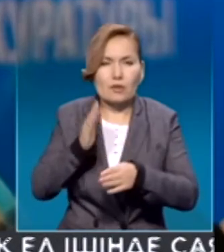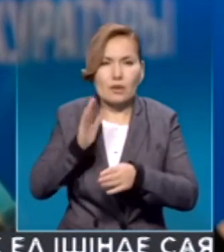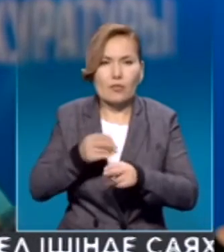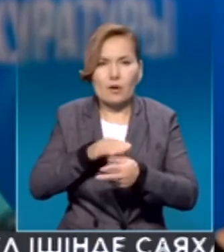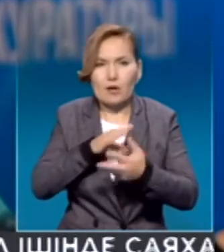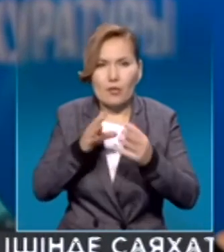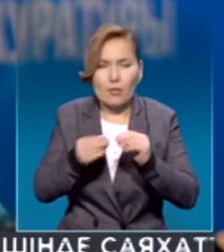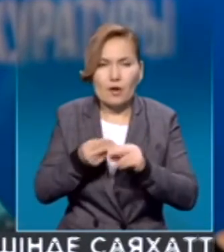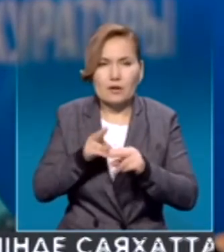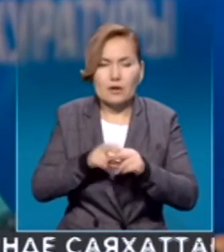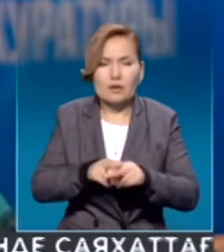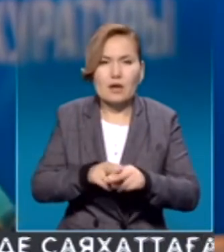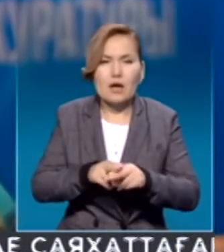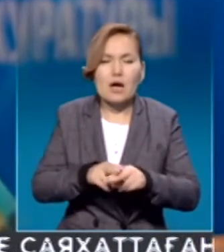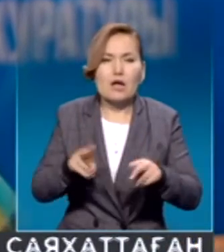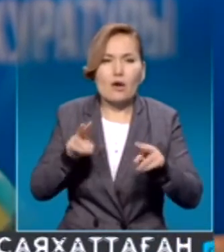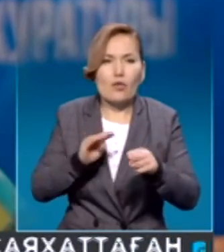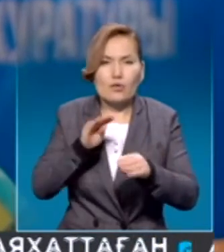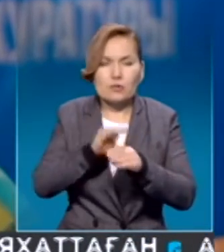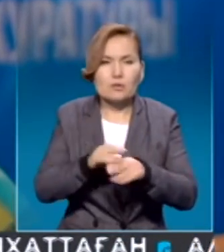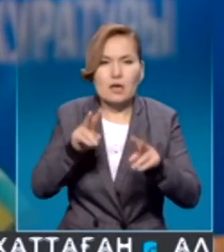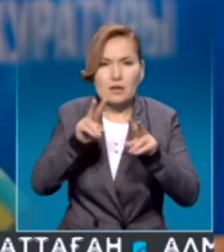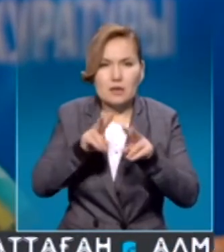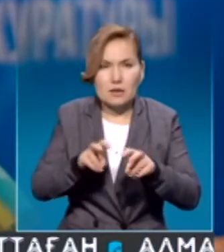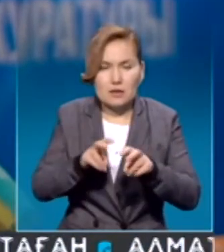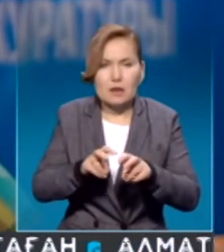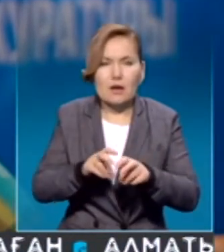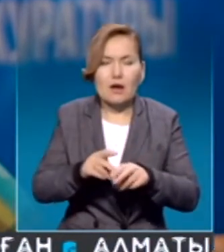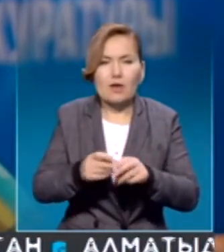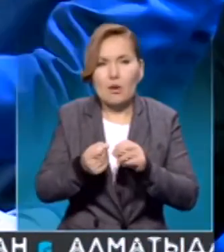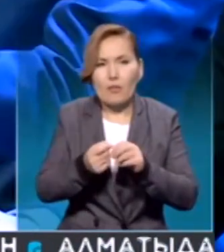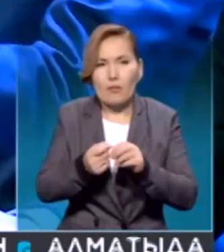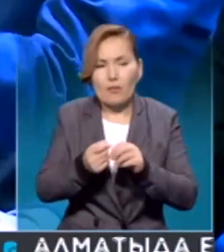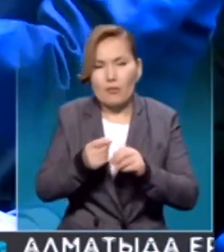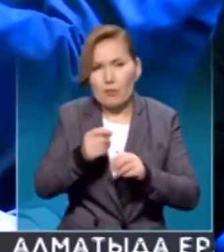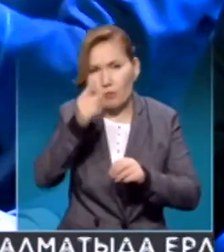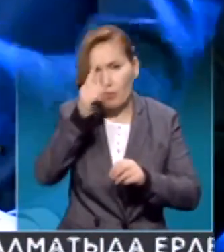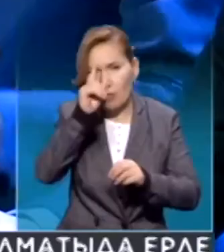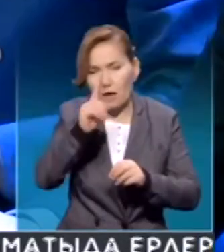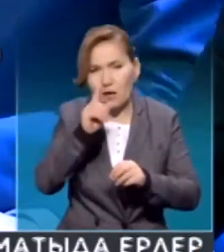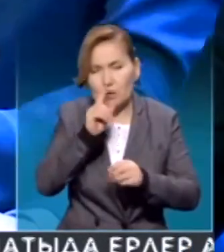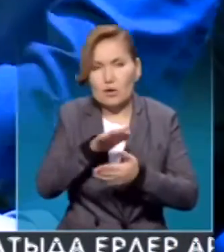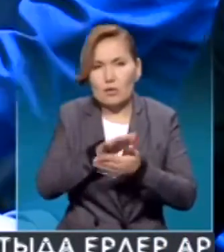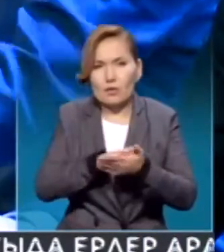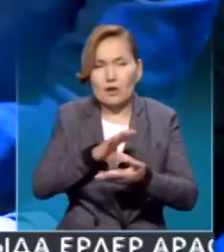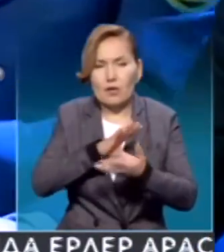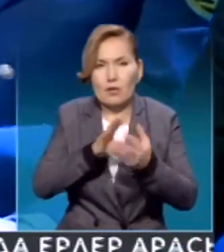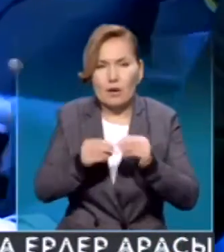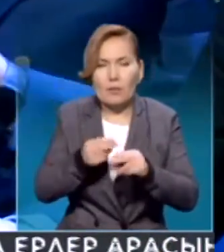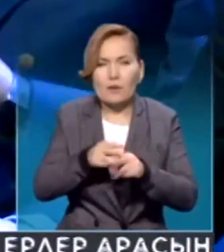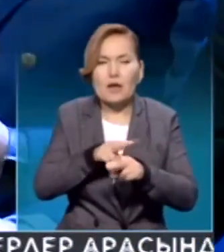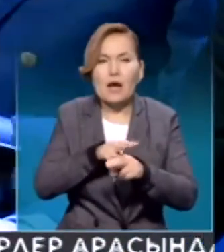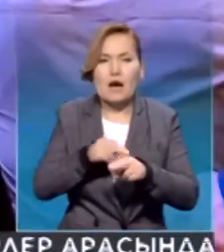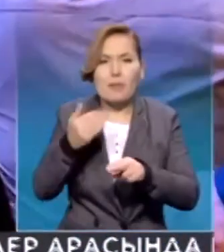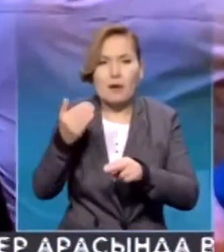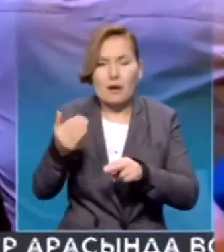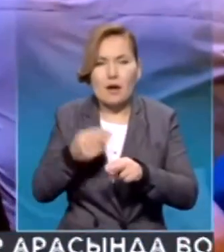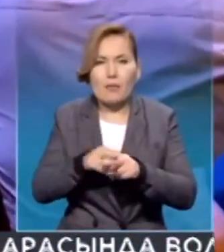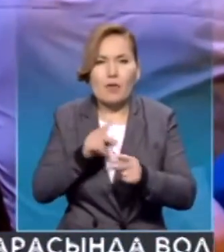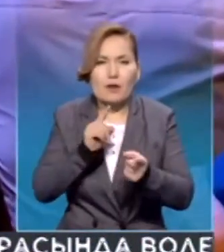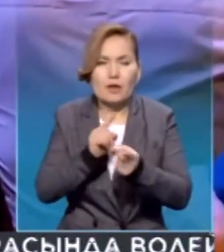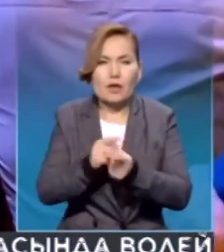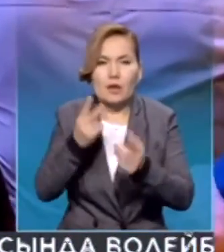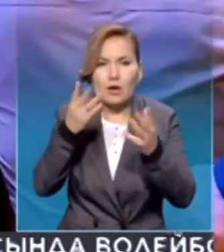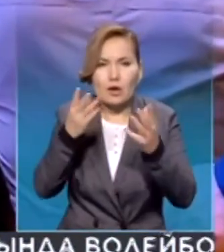жағдайларда егер қосымша тексеру керек болған жағдайда 11 айға дейін созаламыз. Атқарушы билік өкілдері құқық қорғау қызметкерлерімен бірге 2 күннің